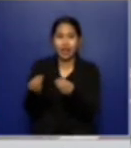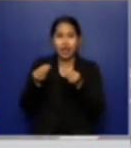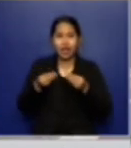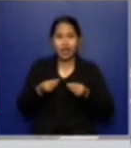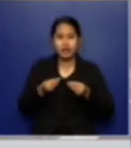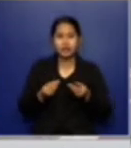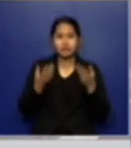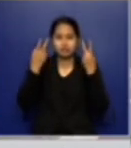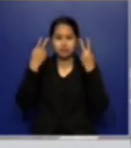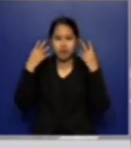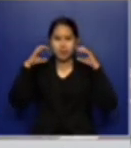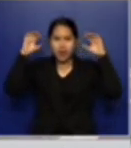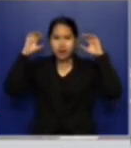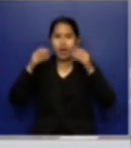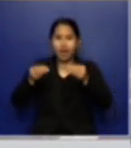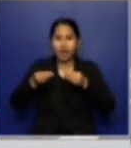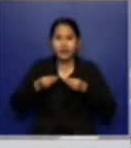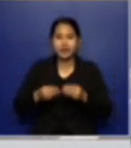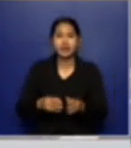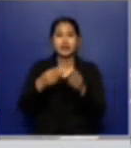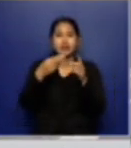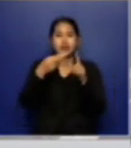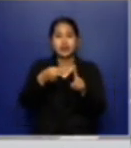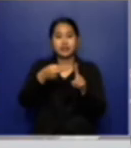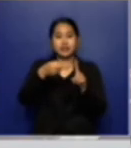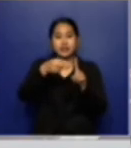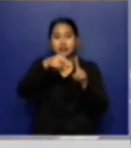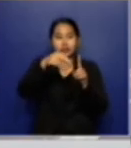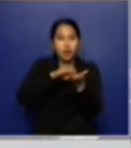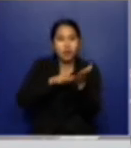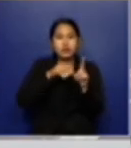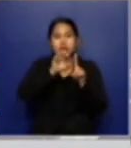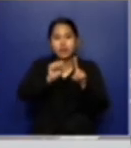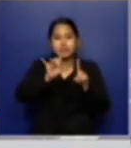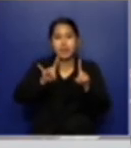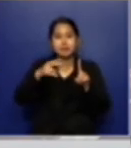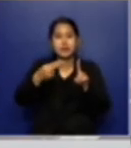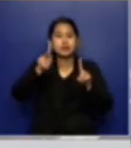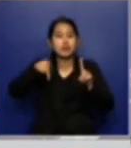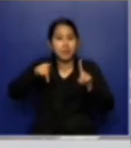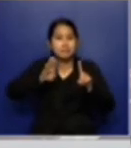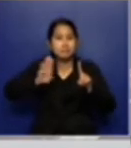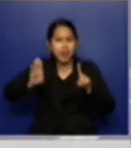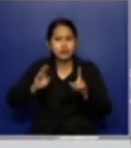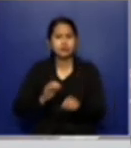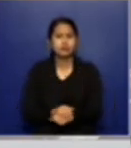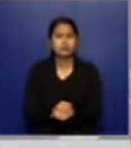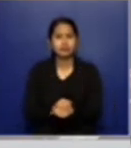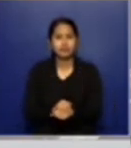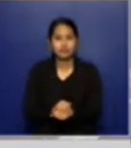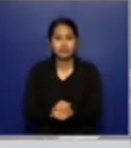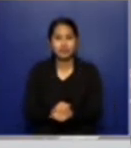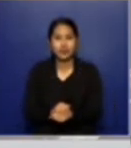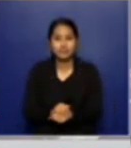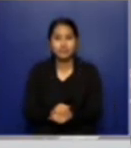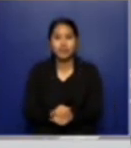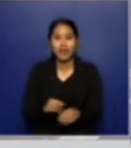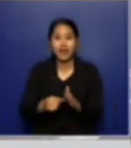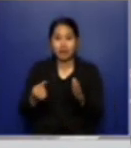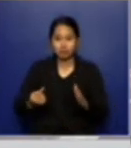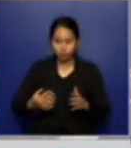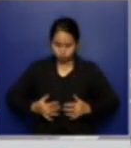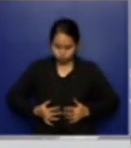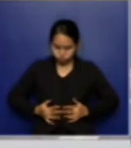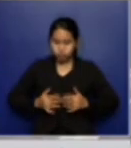ภาครัฐได้สูงถึง 181,000 บาทโดยตั้งแต่ตั้งครรภ์เนี่ยจะได้รับ